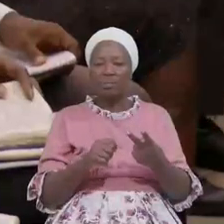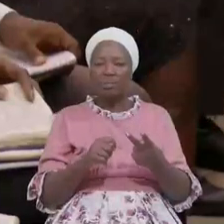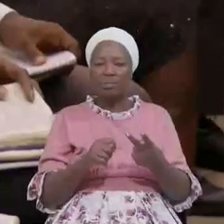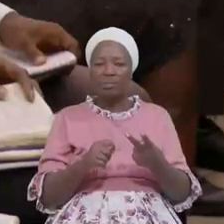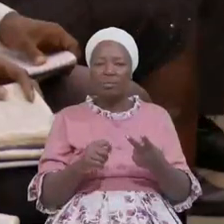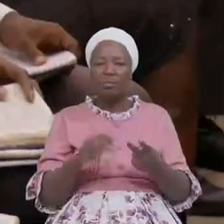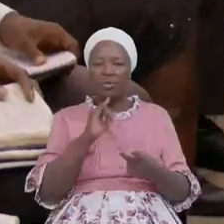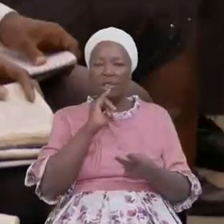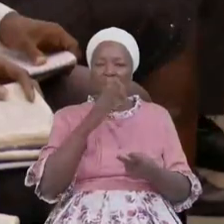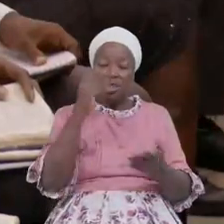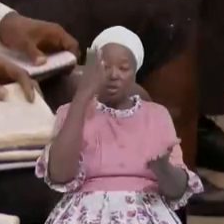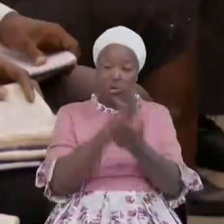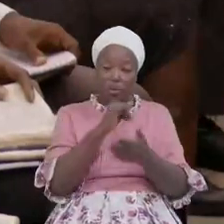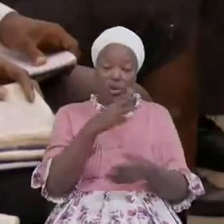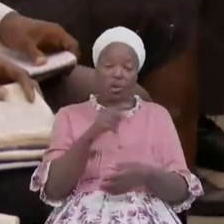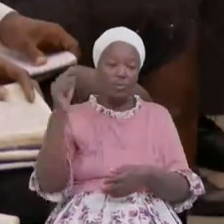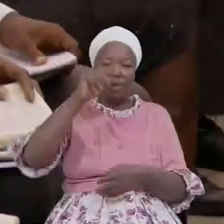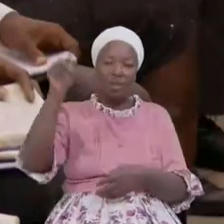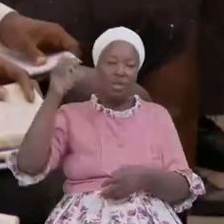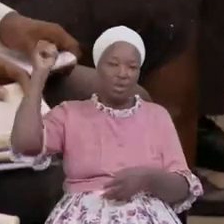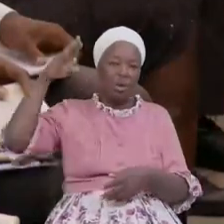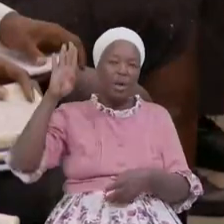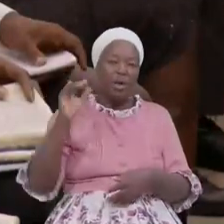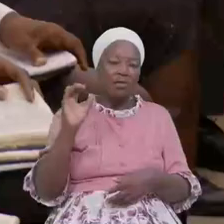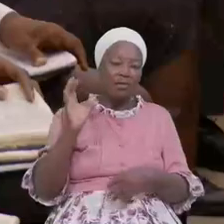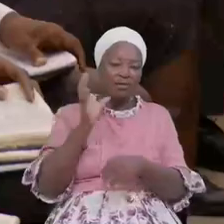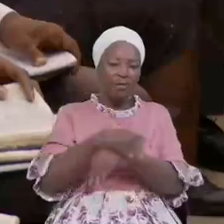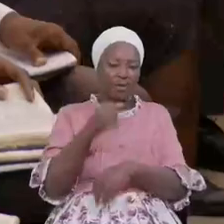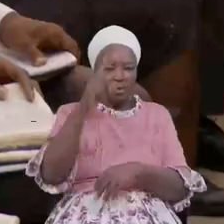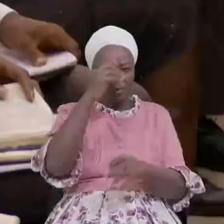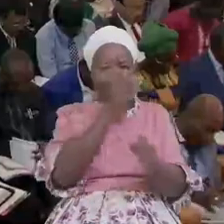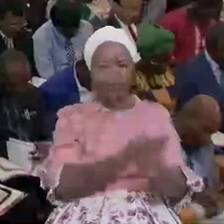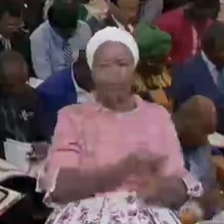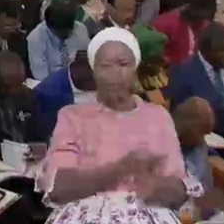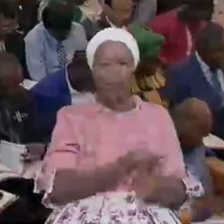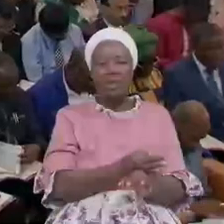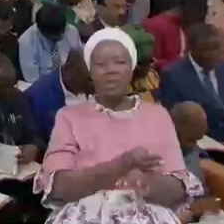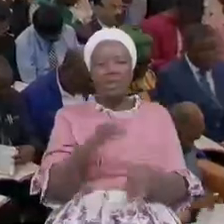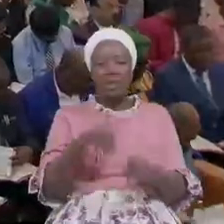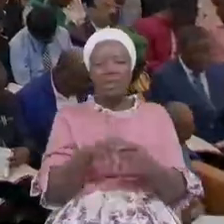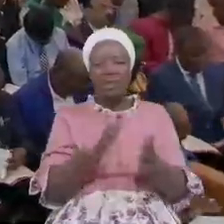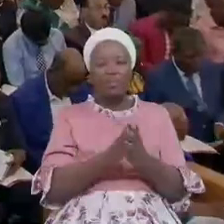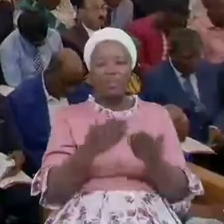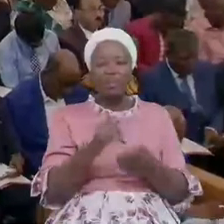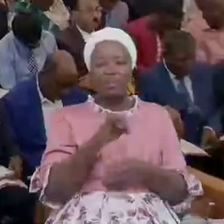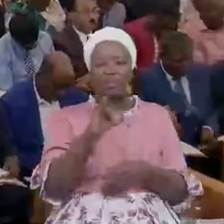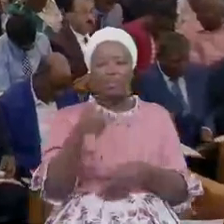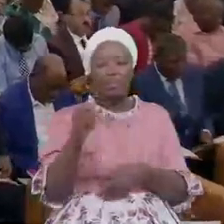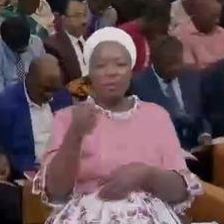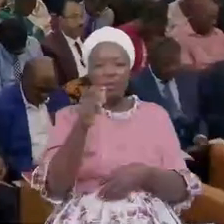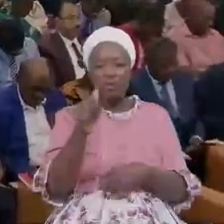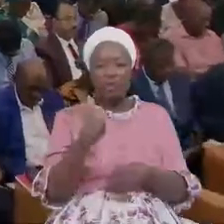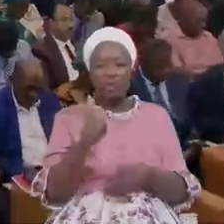force de la foi. En Josué, chapitre 10, verset 12. Josué